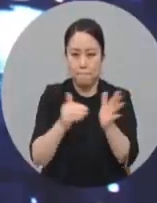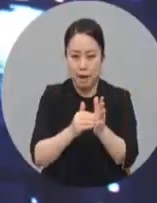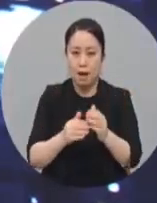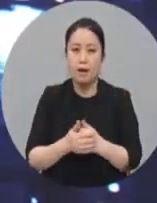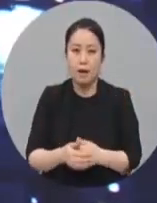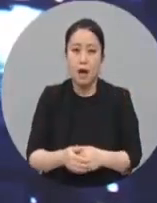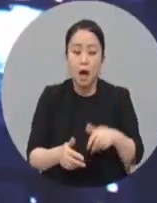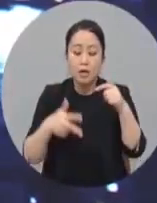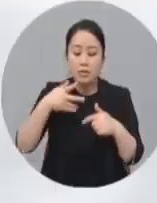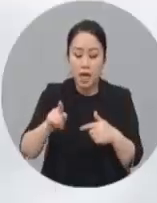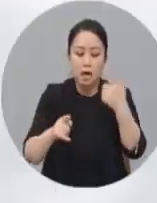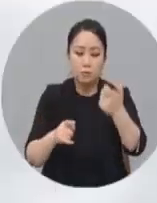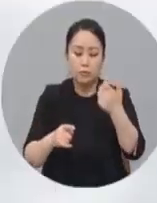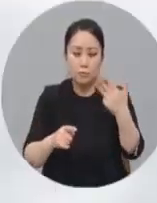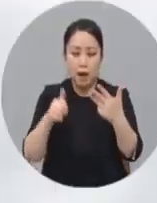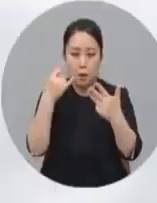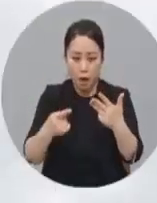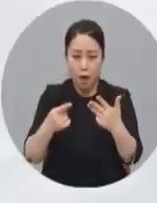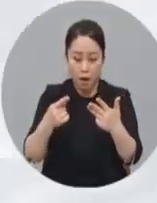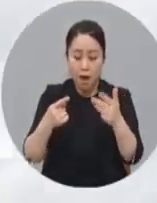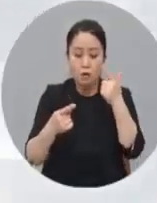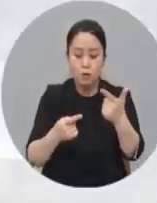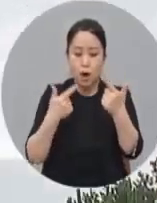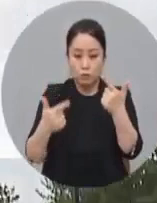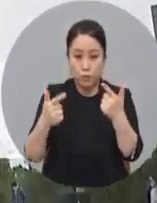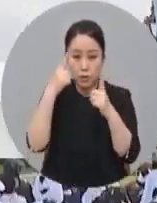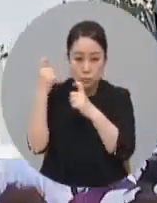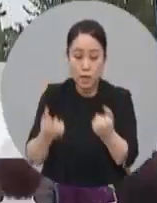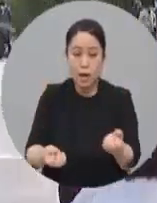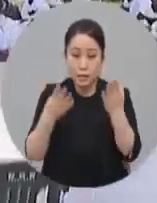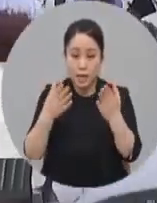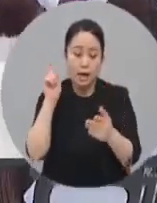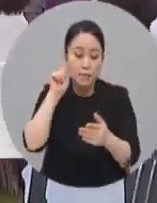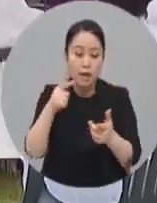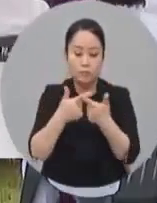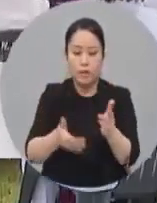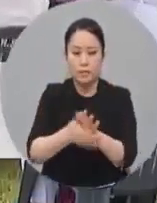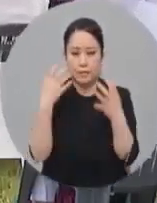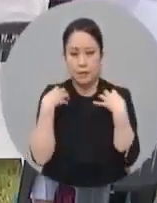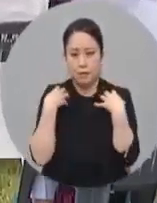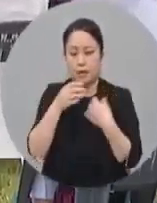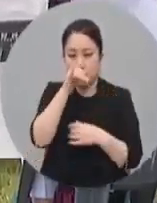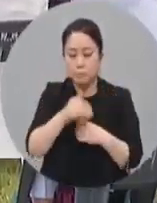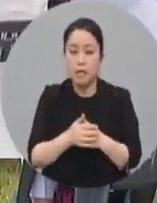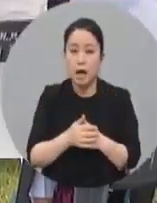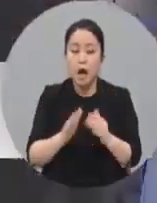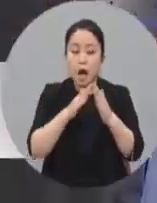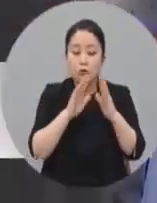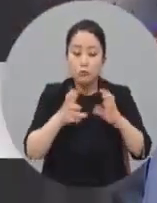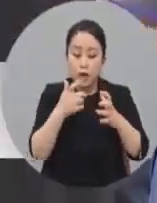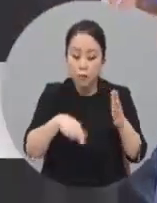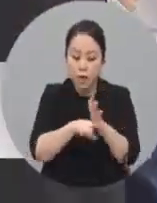제68회 현충일 추념식이 내일 부산시청에서 열립니다. 이번 추념식에서는 국가유공자와 유족 등 500여